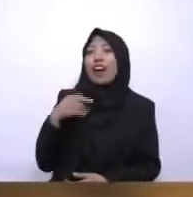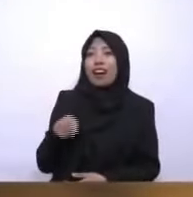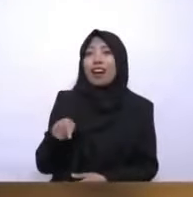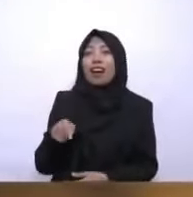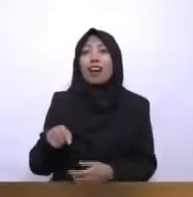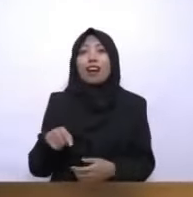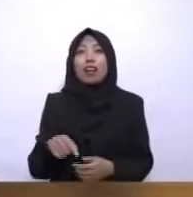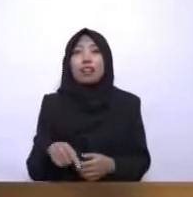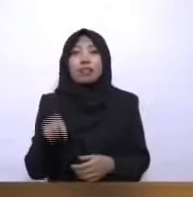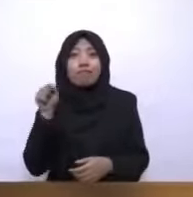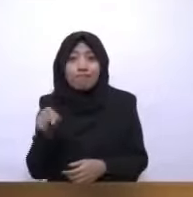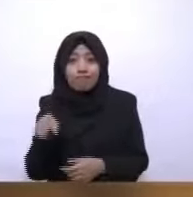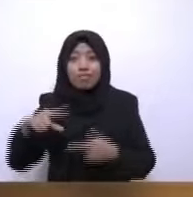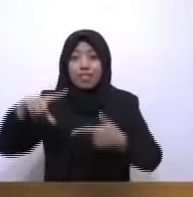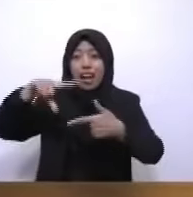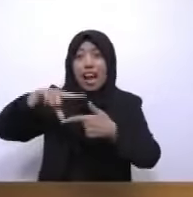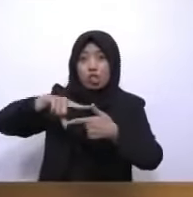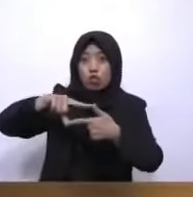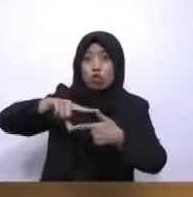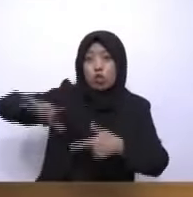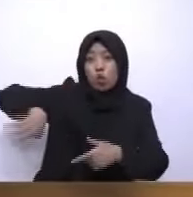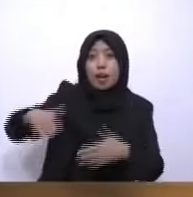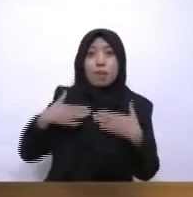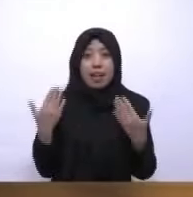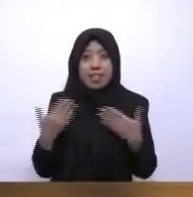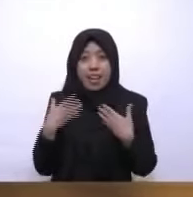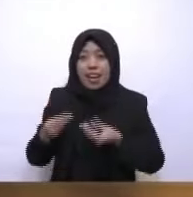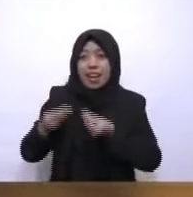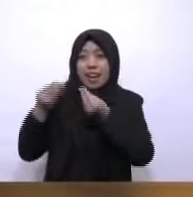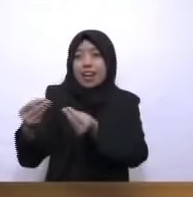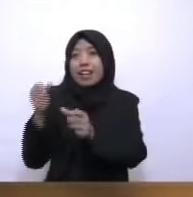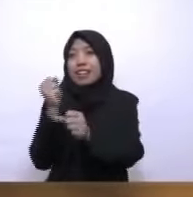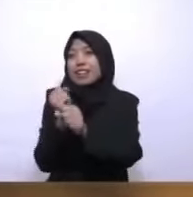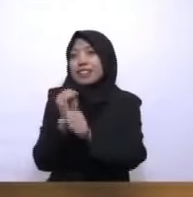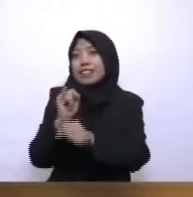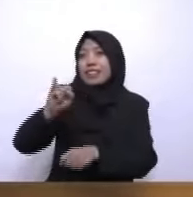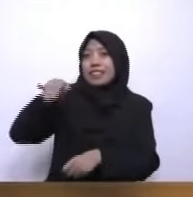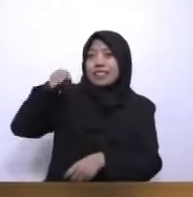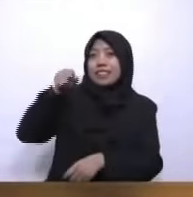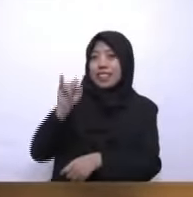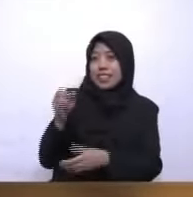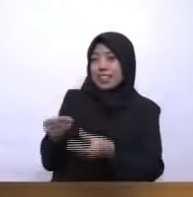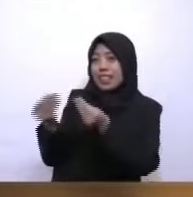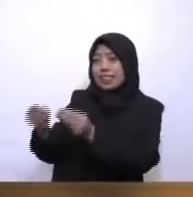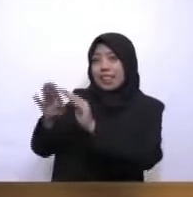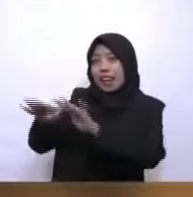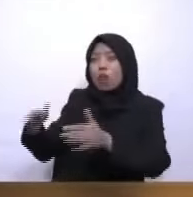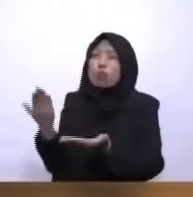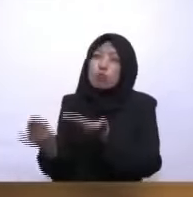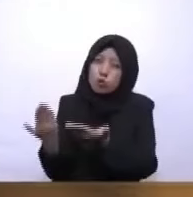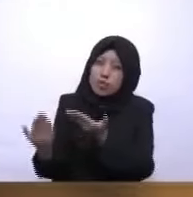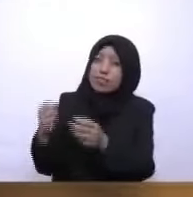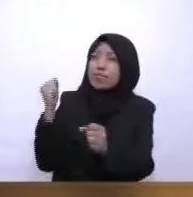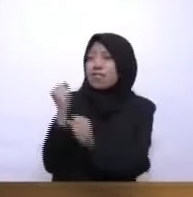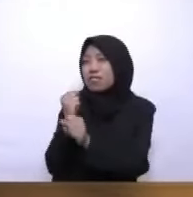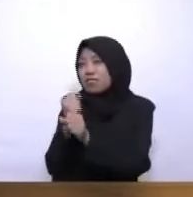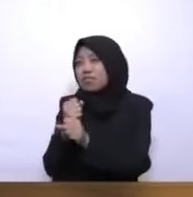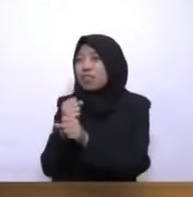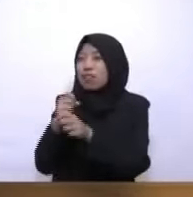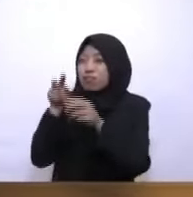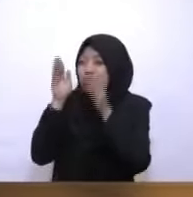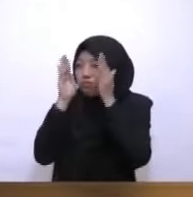ini akan memberikan gizi kepada anak-anak yang selama ini mungkin gizinya kurang terperhatikan.